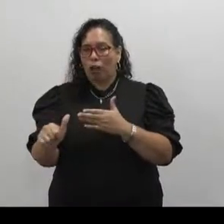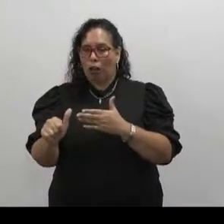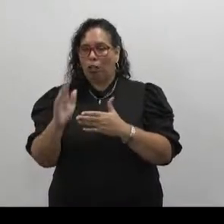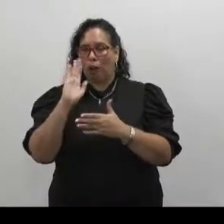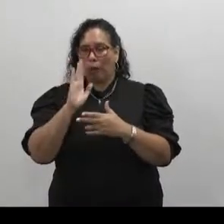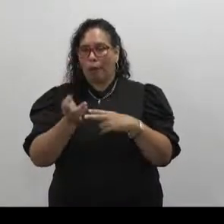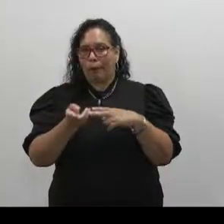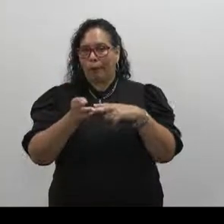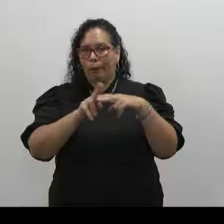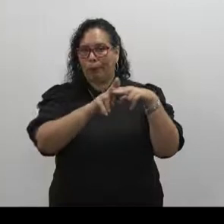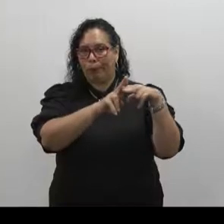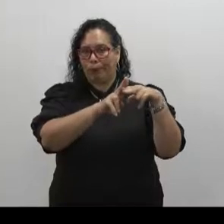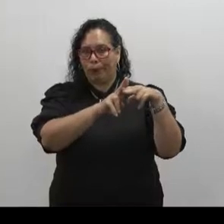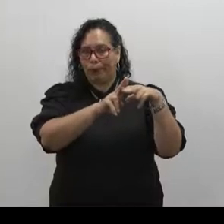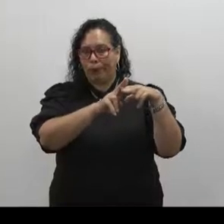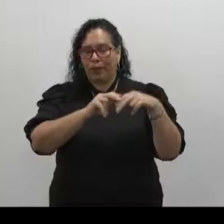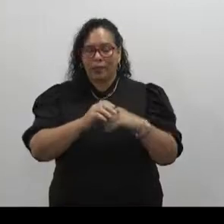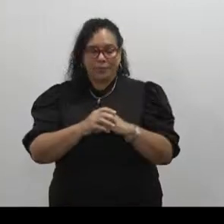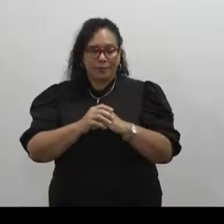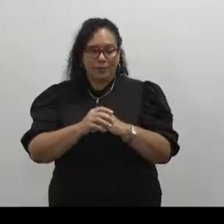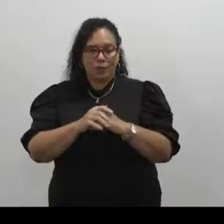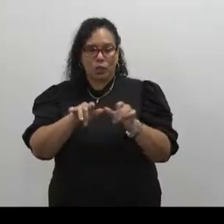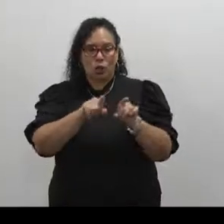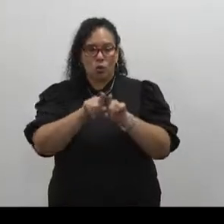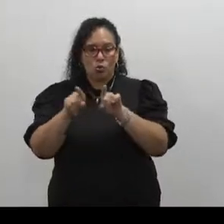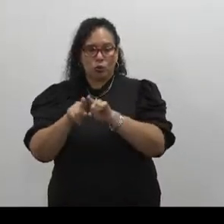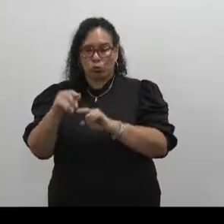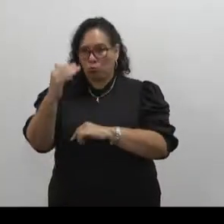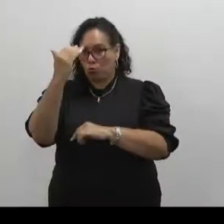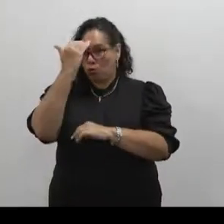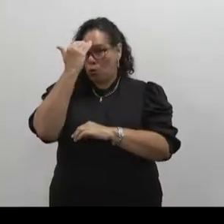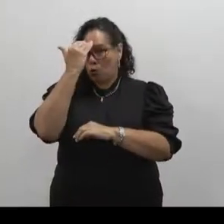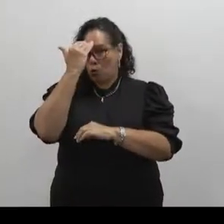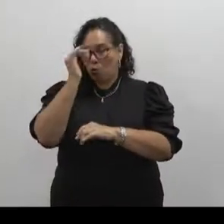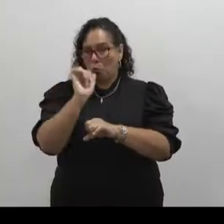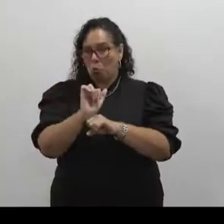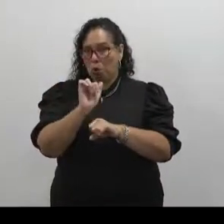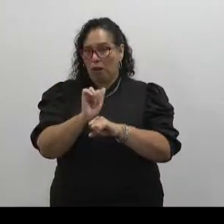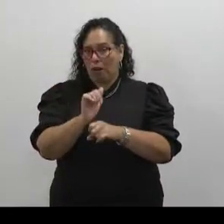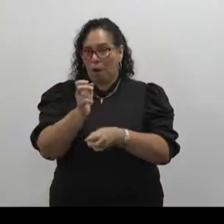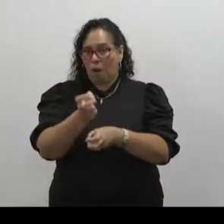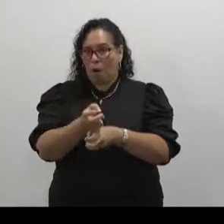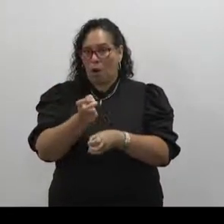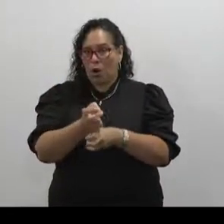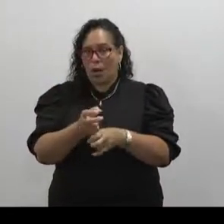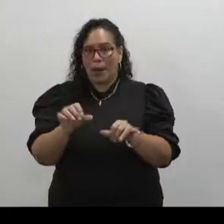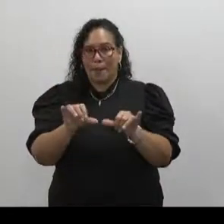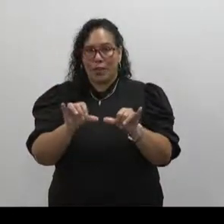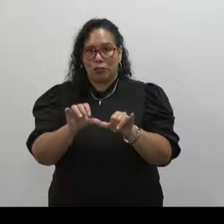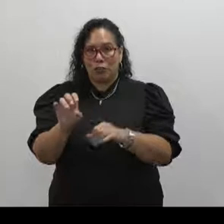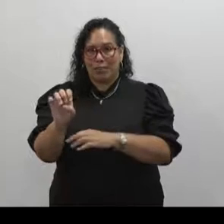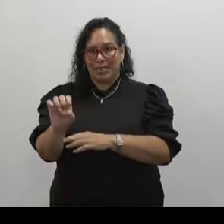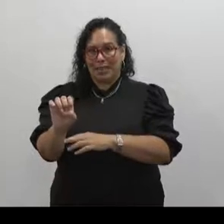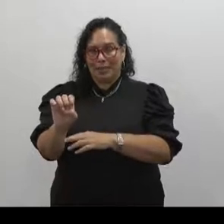cần chấp tháp cả để vẫn ban sman để chỉ cần chấp tháp cả từ cá từ ngày nào cốt cứ